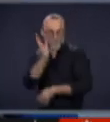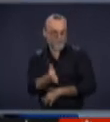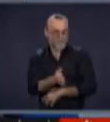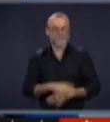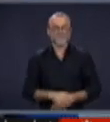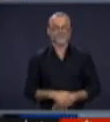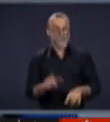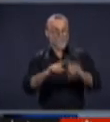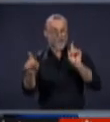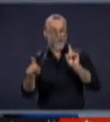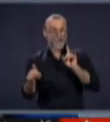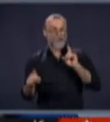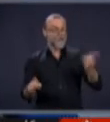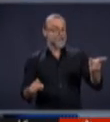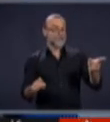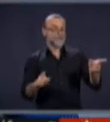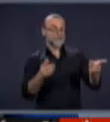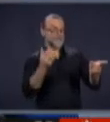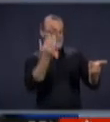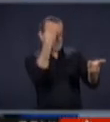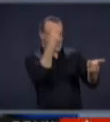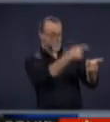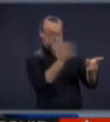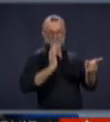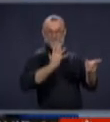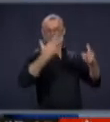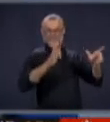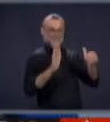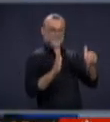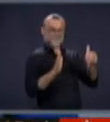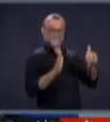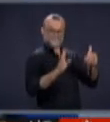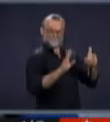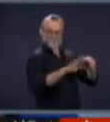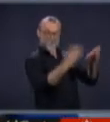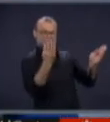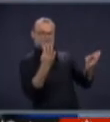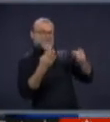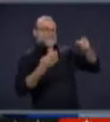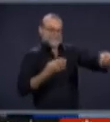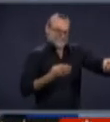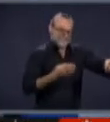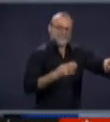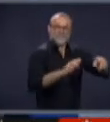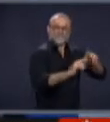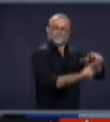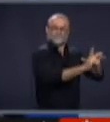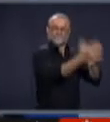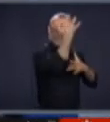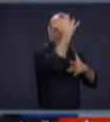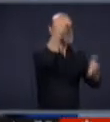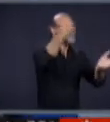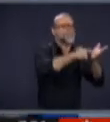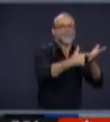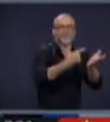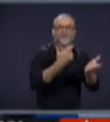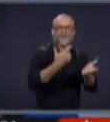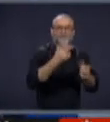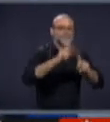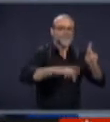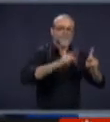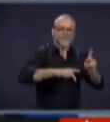Si ces éclosions sont dans des endroits qui ont été déconfinés, si vous avez une usine,